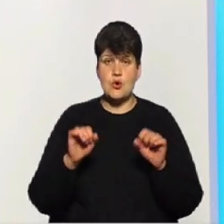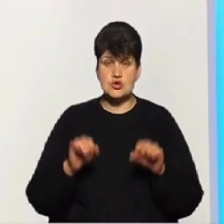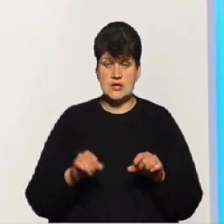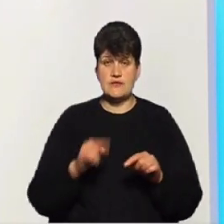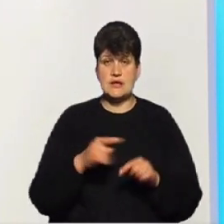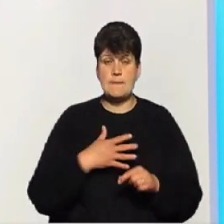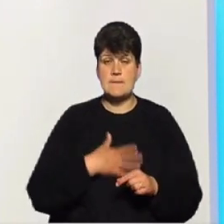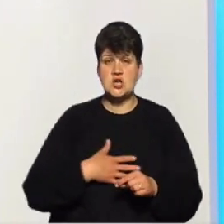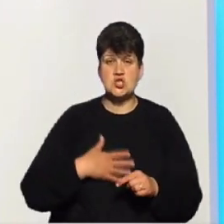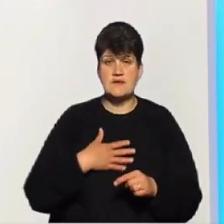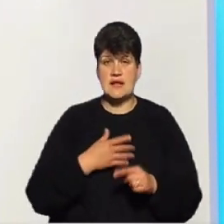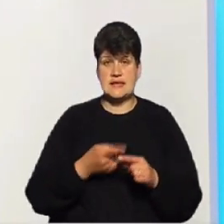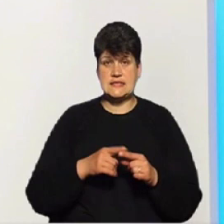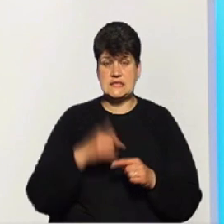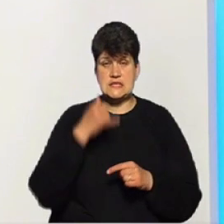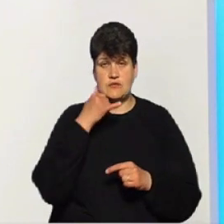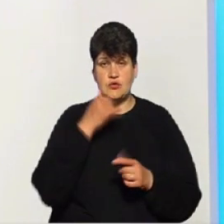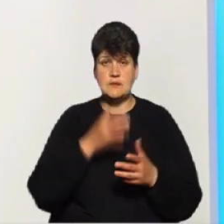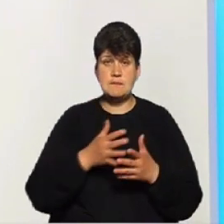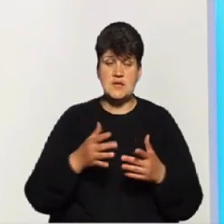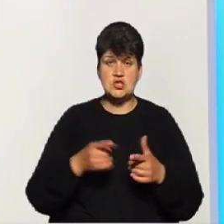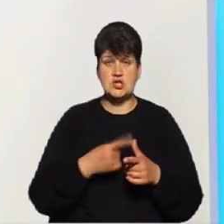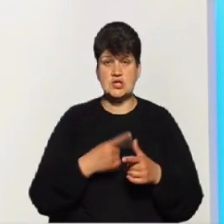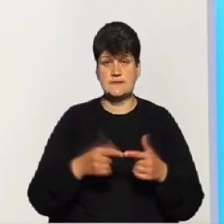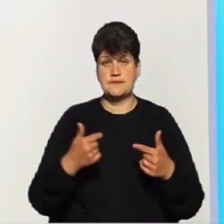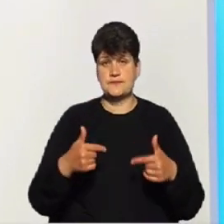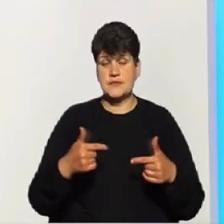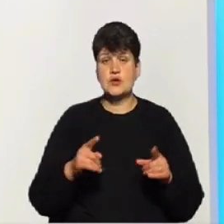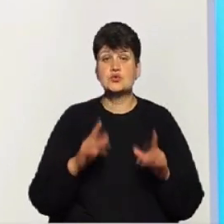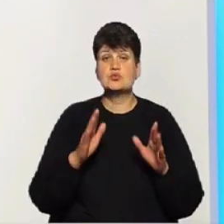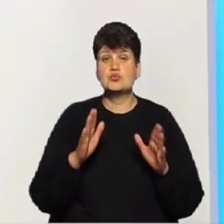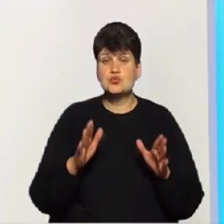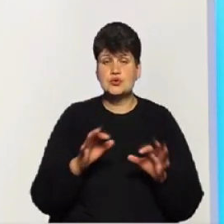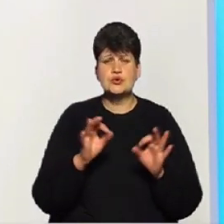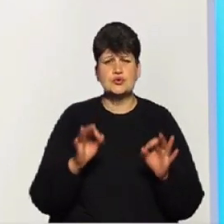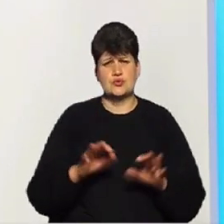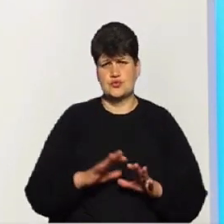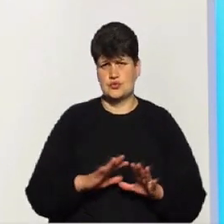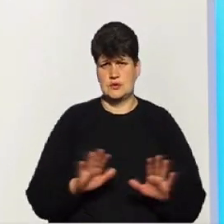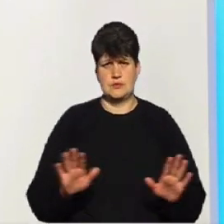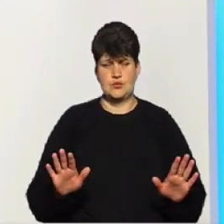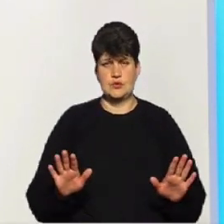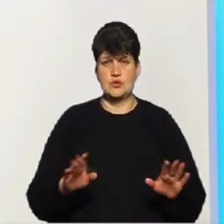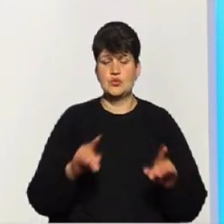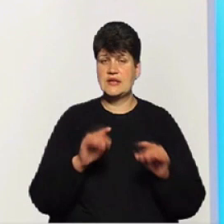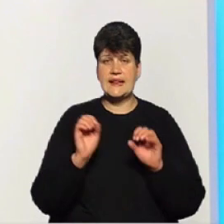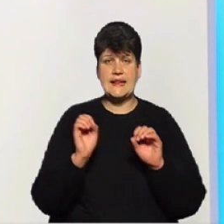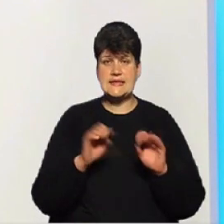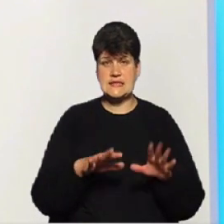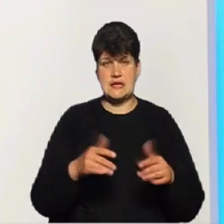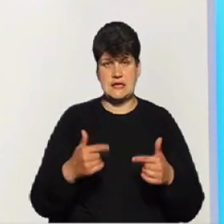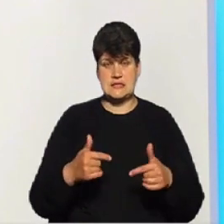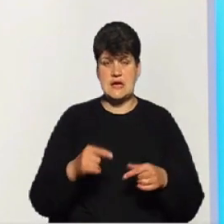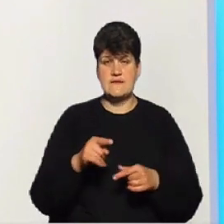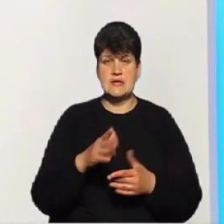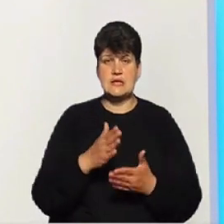переживали за цей телефон більше, ніж за іспит. Що з ними буде? Та нічого з ними не буде. В них не зданий іспит, а він є